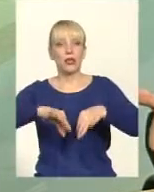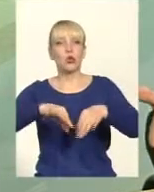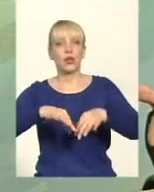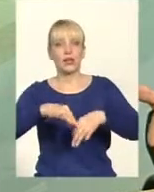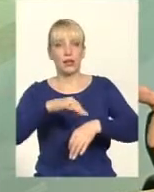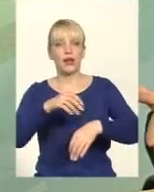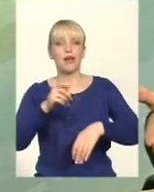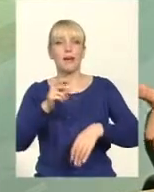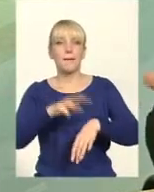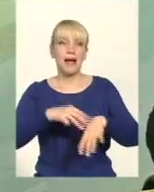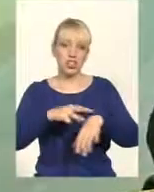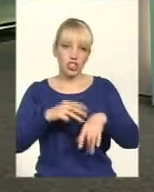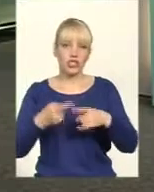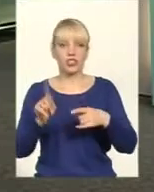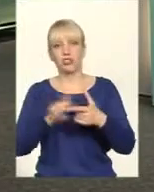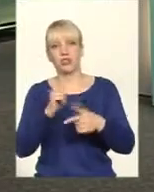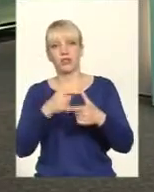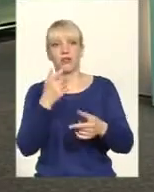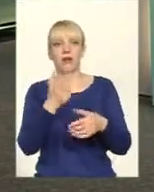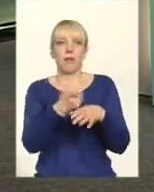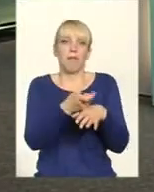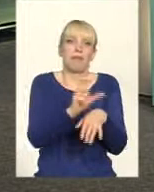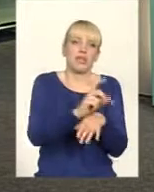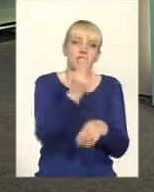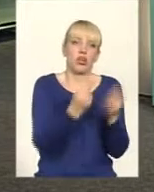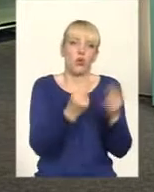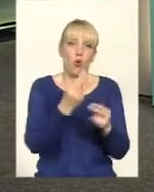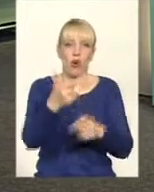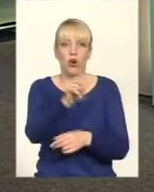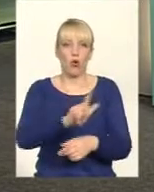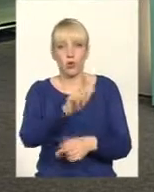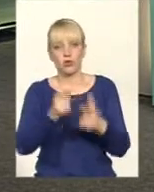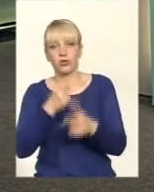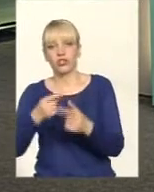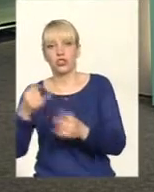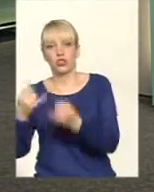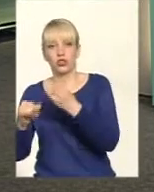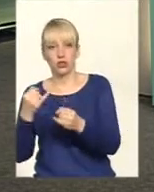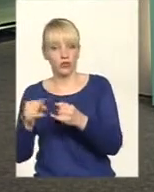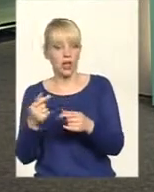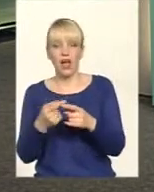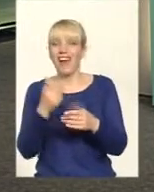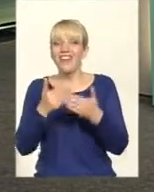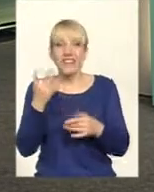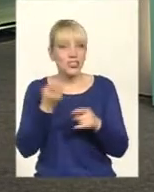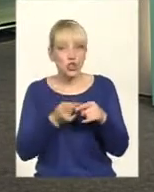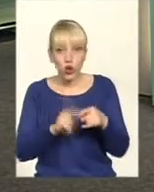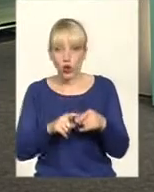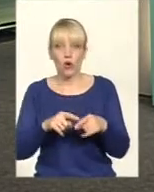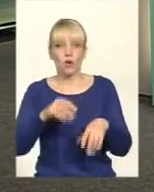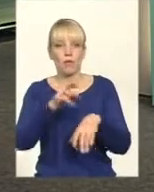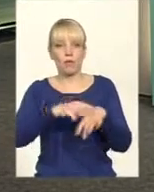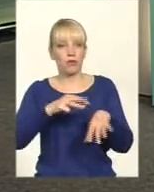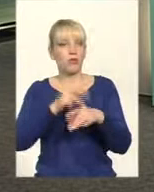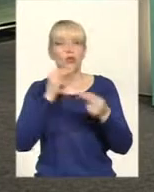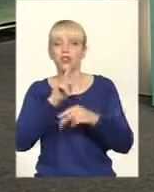жовтого чи більше блакитного, я думаю, що це патрульна служба кращою не стане. Я думаю, нам треба серйозно